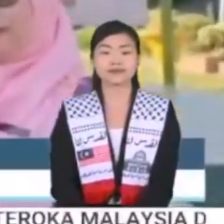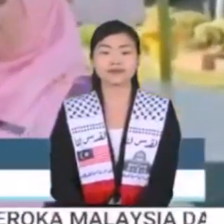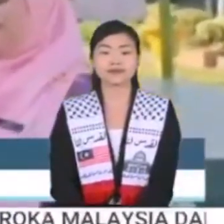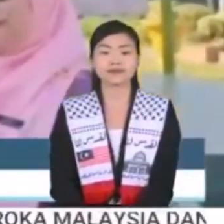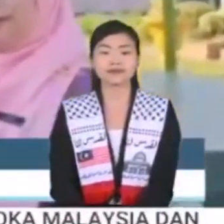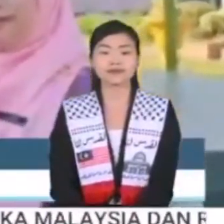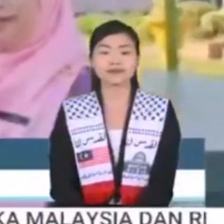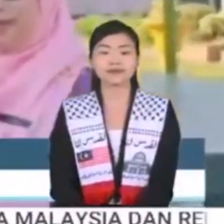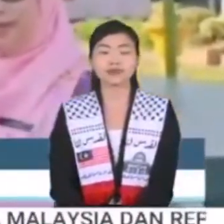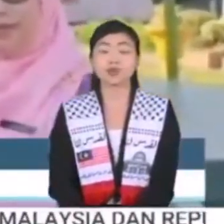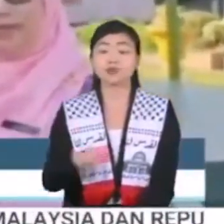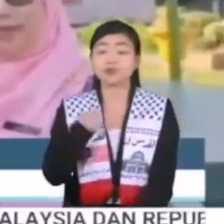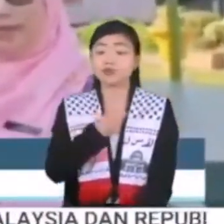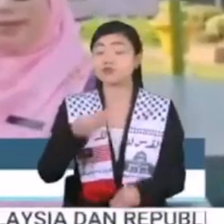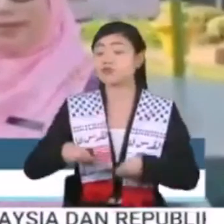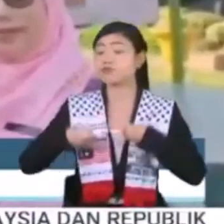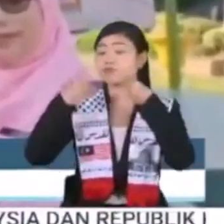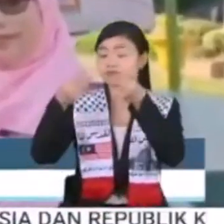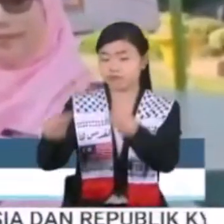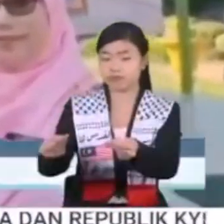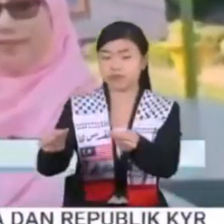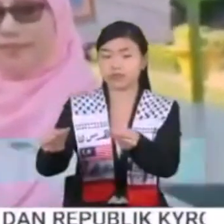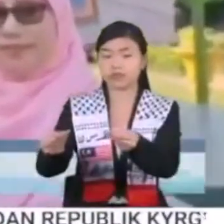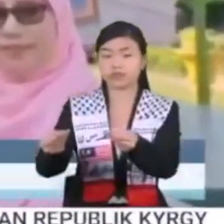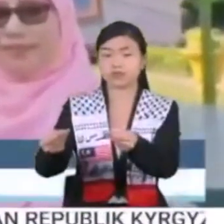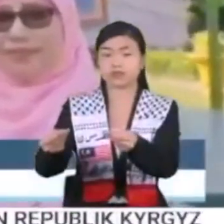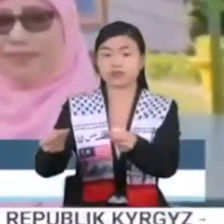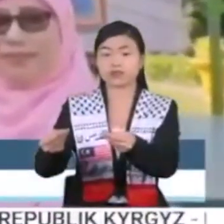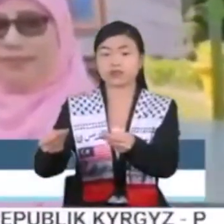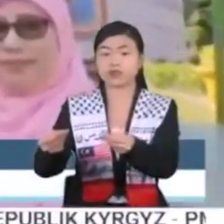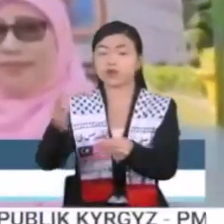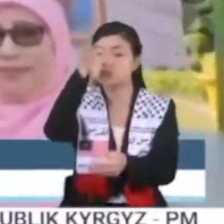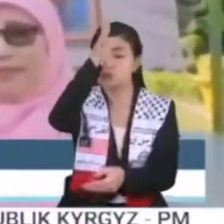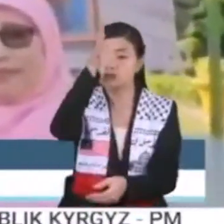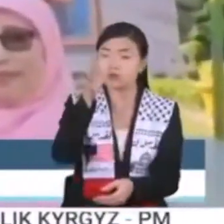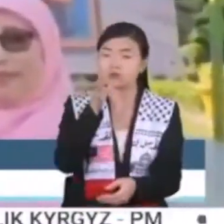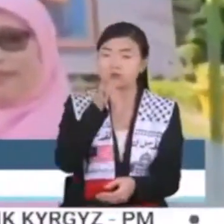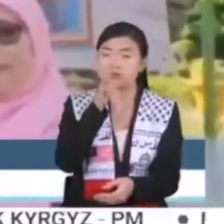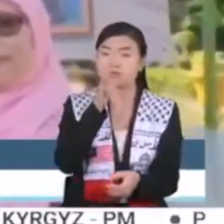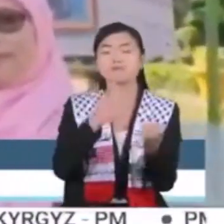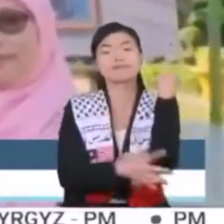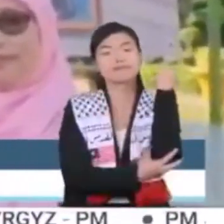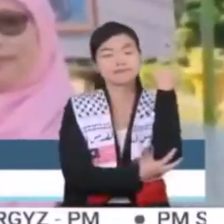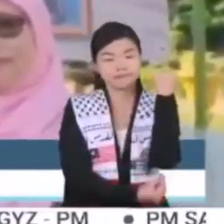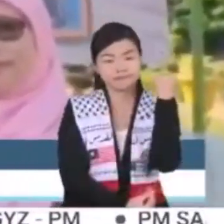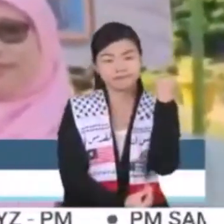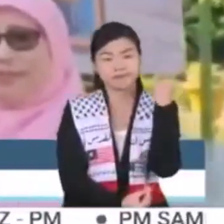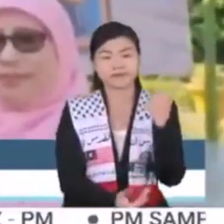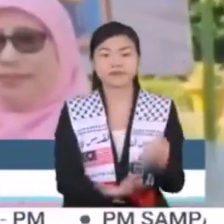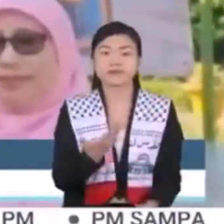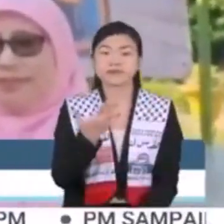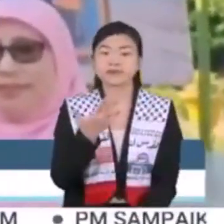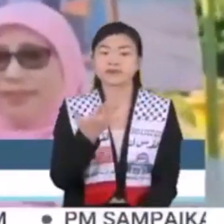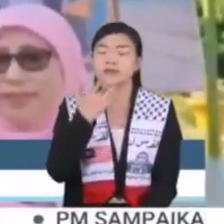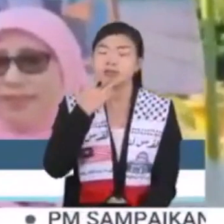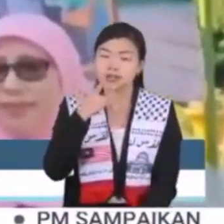73 orang yang kita bagi sumbangan kepada ibu bapa yang kurang kemampuan. Alhamdulillah. So,